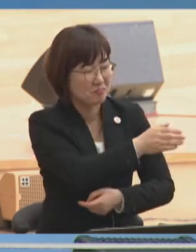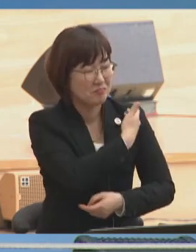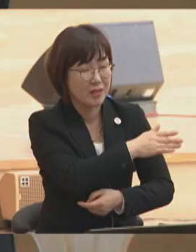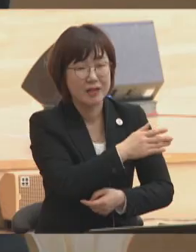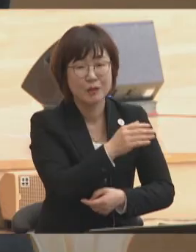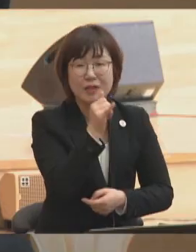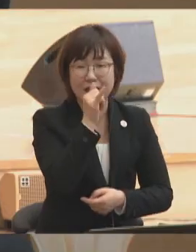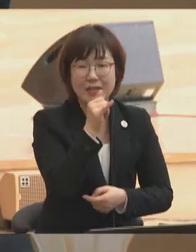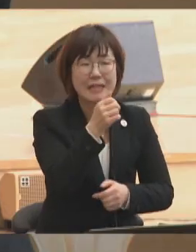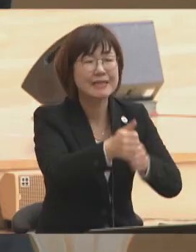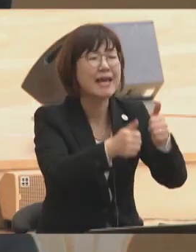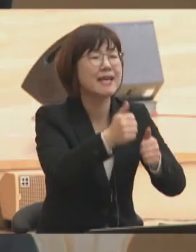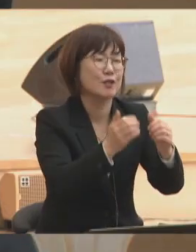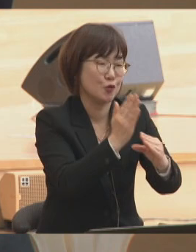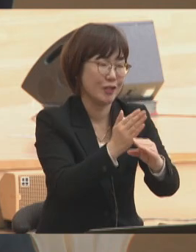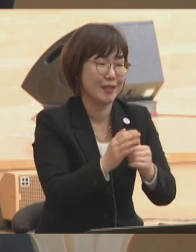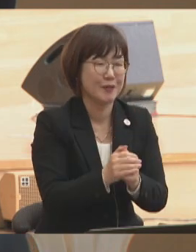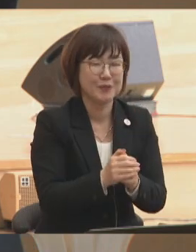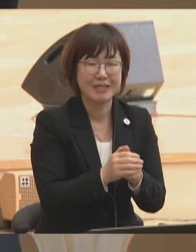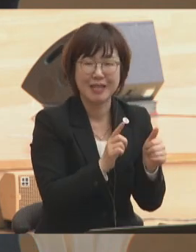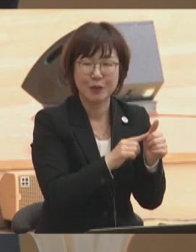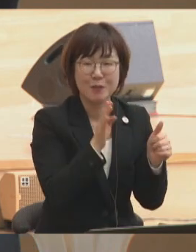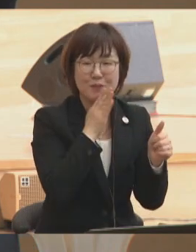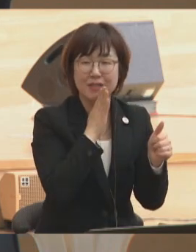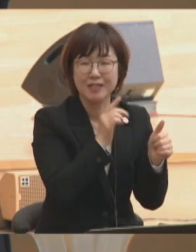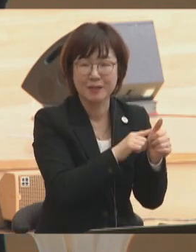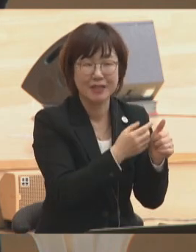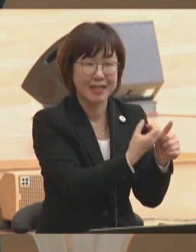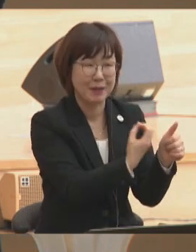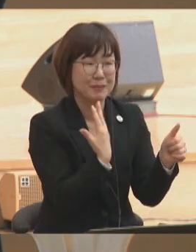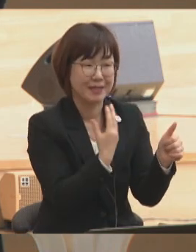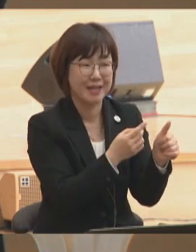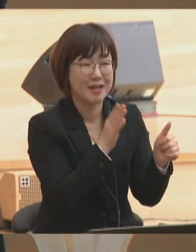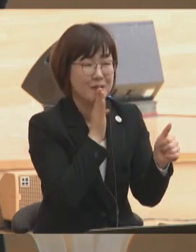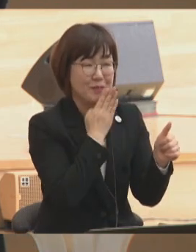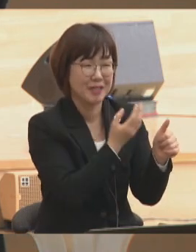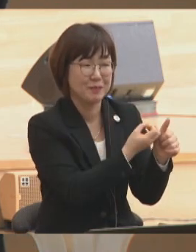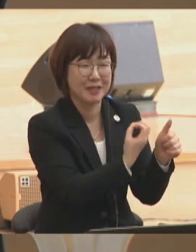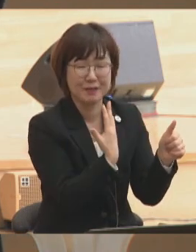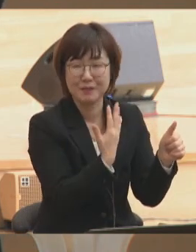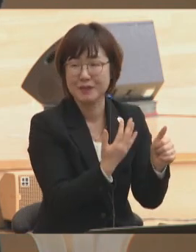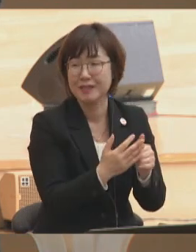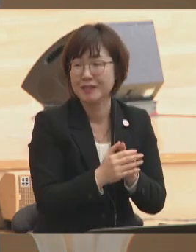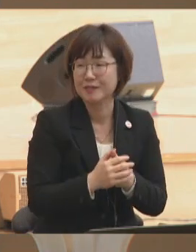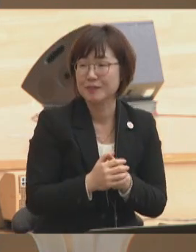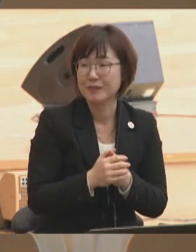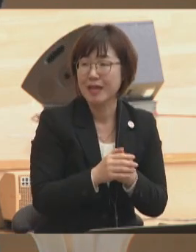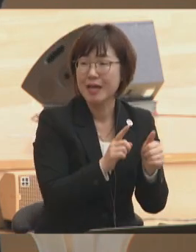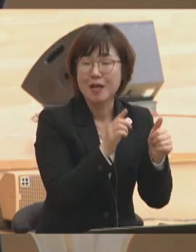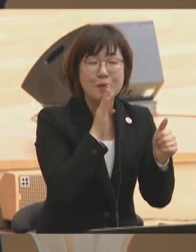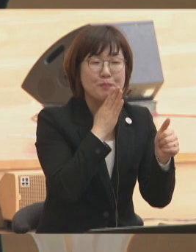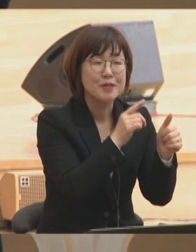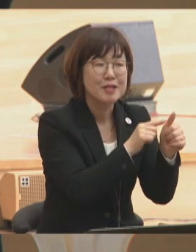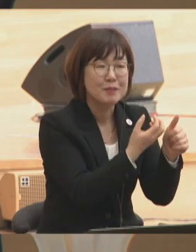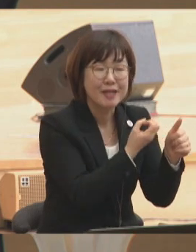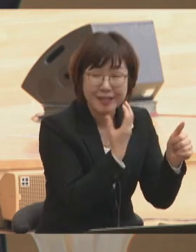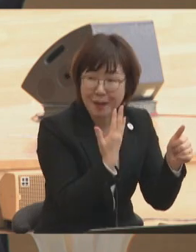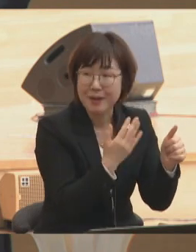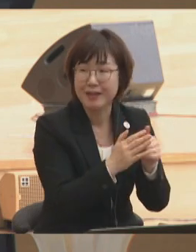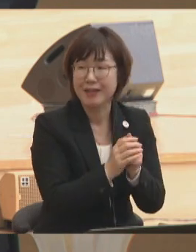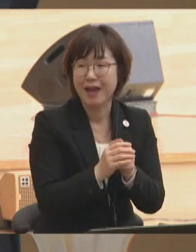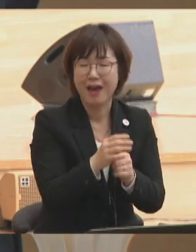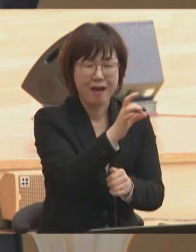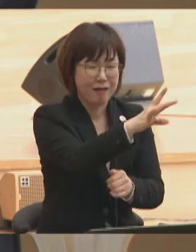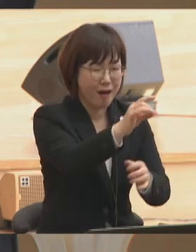근데 빌립은 어떻게 했냐면 대답을 보세요. 빌립이 이렇게 대답합니다. 또 읽어야겠죠? 빌립이 대답하되, 시작. 빌립이 대답하되,